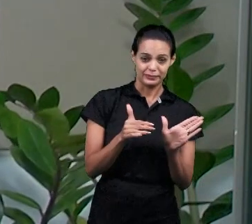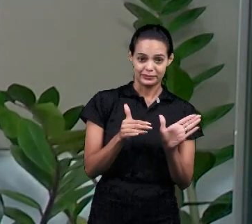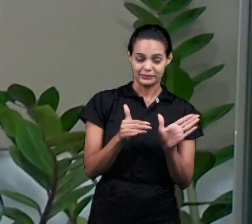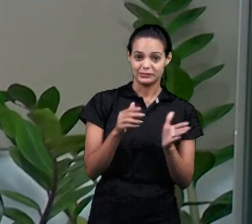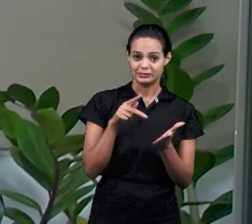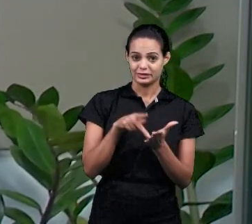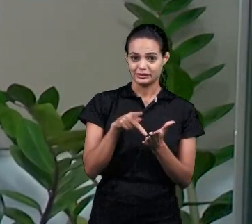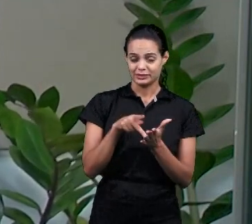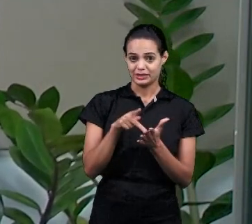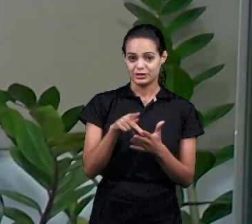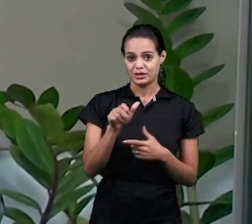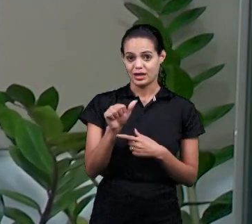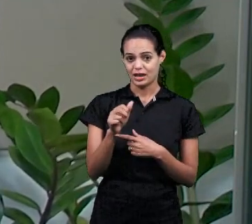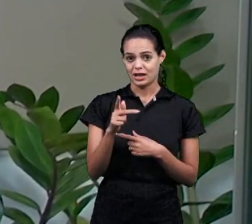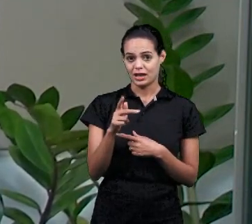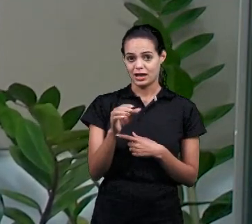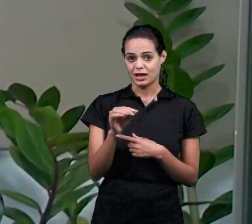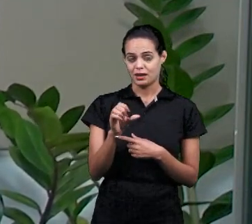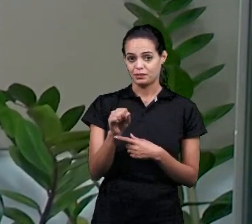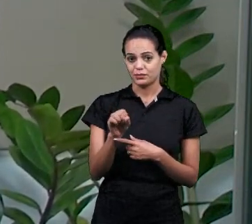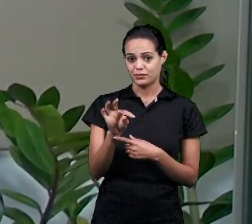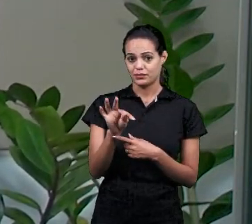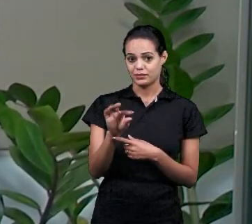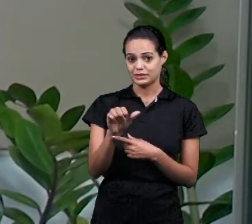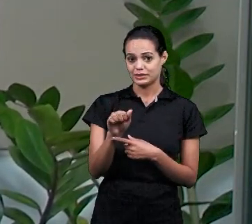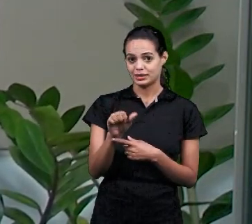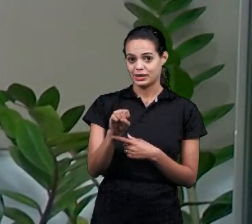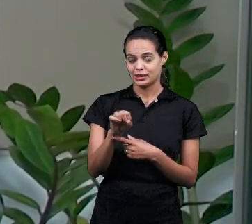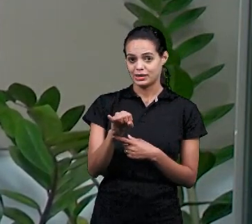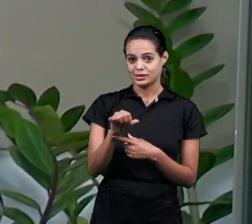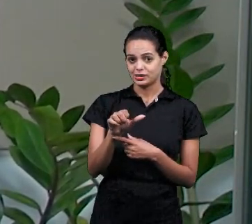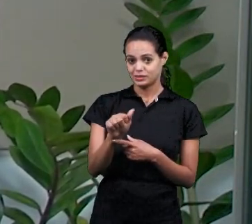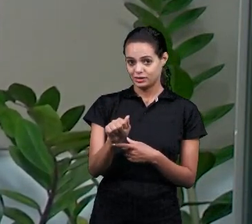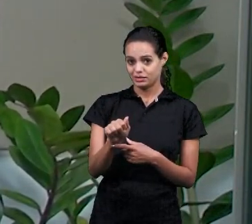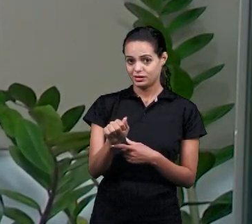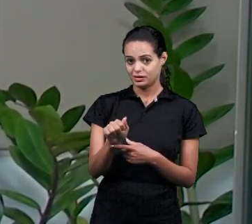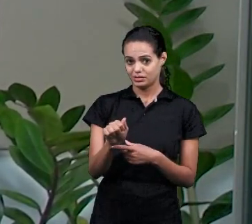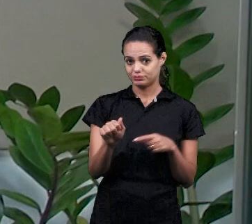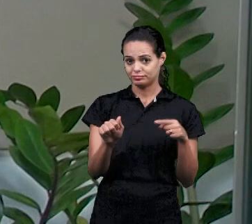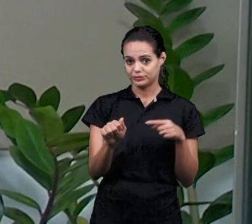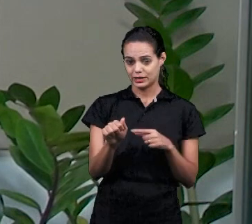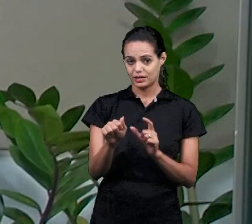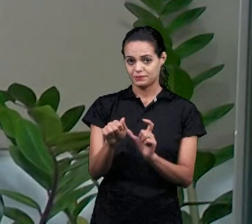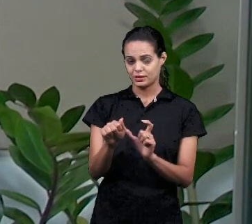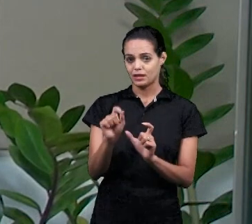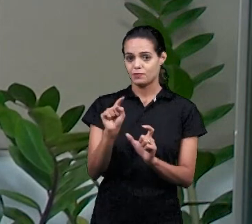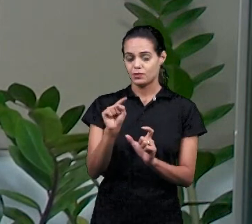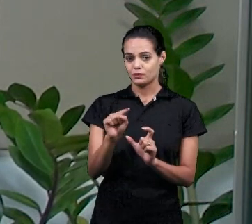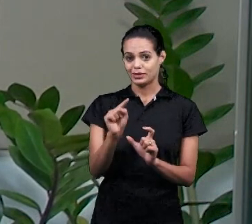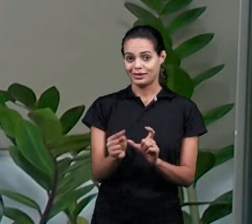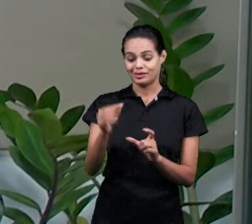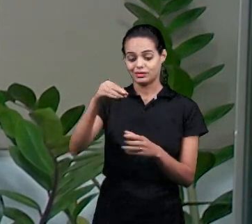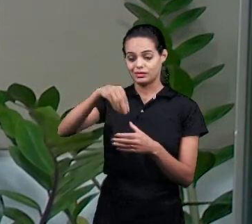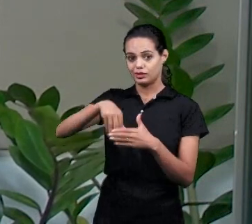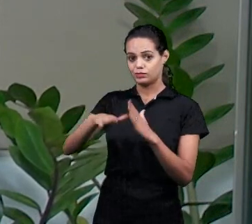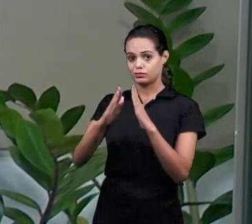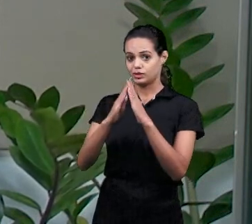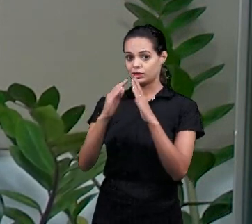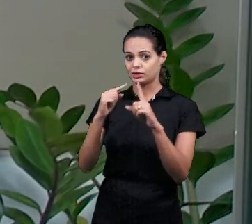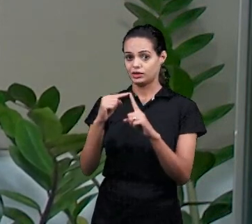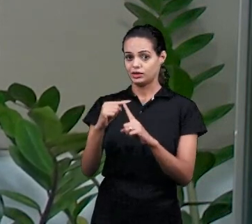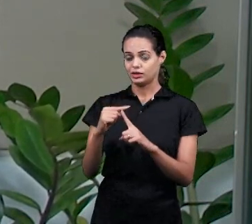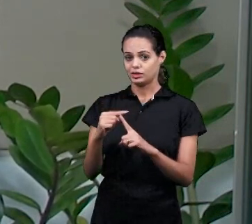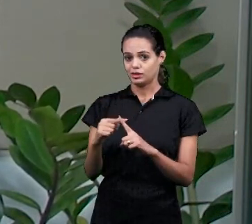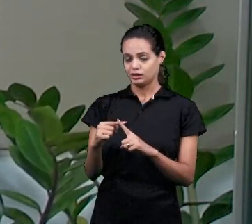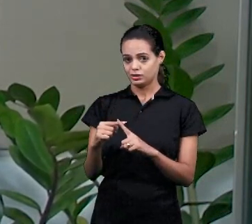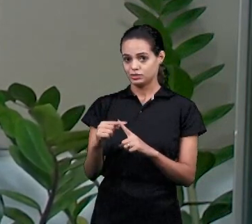que l'apostasie, nous avons parlé à propos de l'apostasie, toujours s'est manifestée dans le sein de l'Église de Christ. Et nous